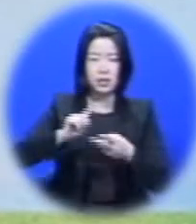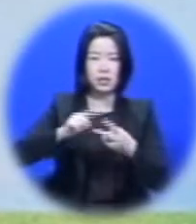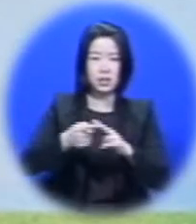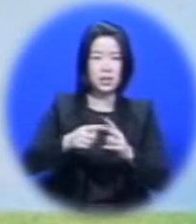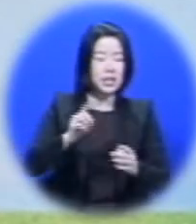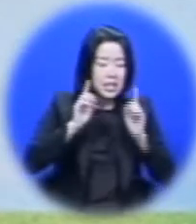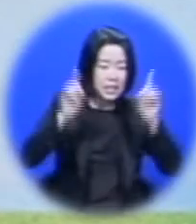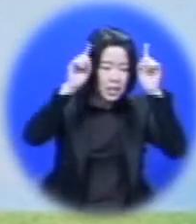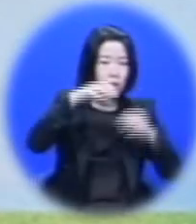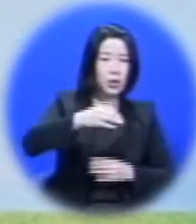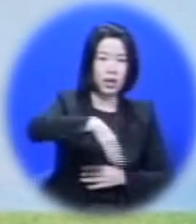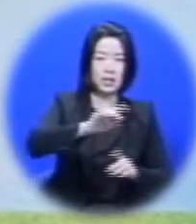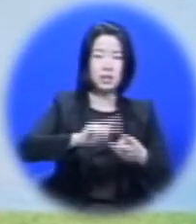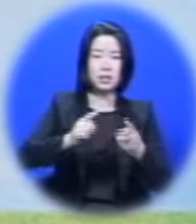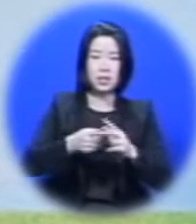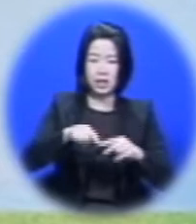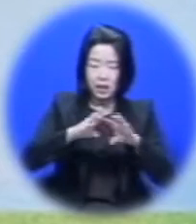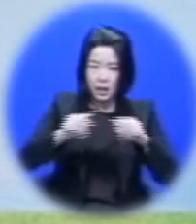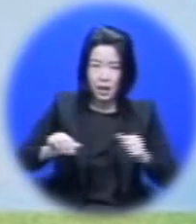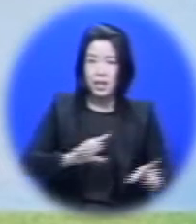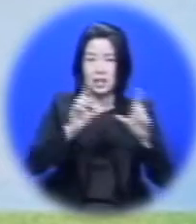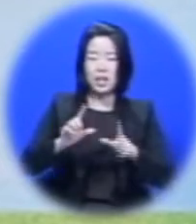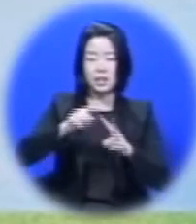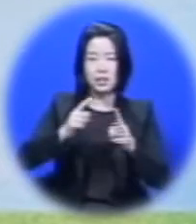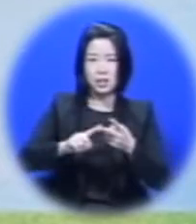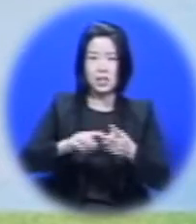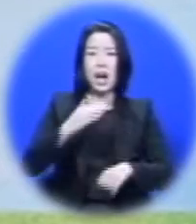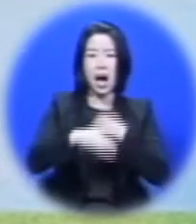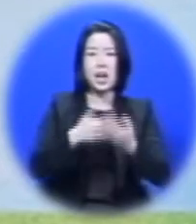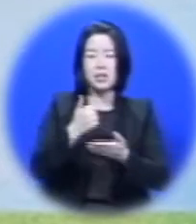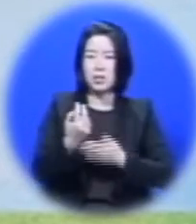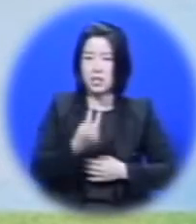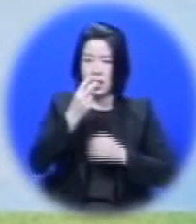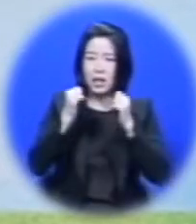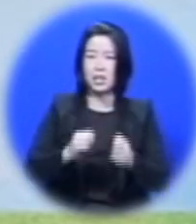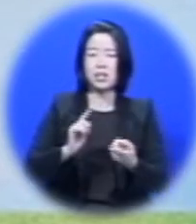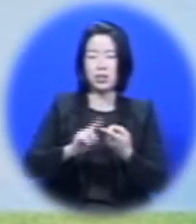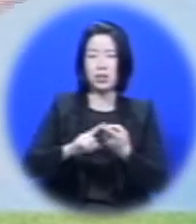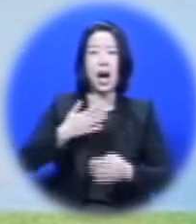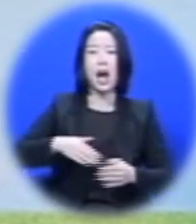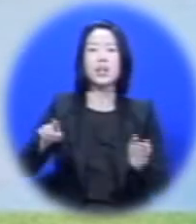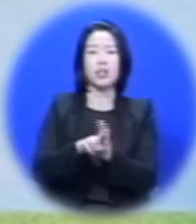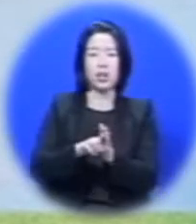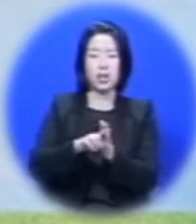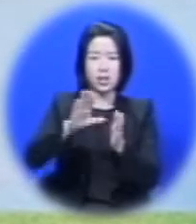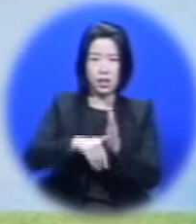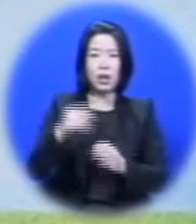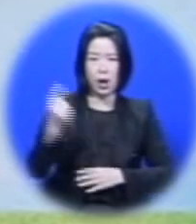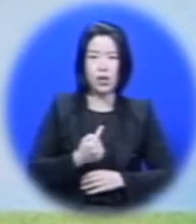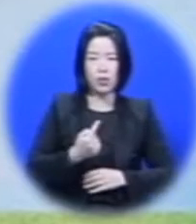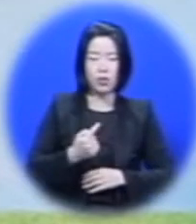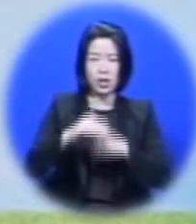땅에 살아있을 때든지 하나님은 살아계시구나. 과연 하나님은 살아계시구나. 모든 사람이 다 알